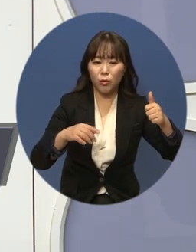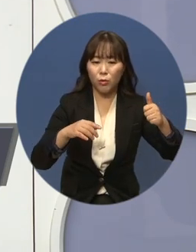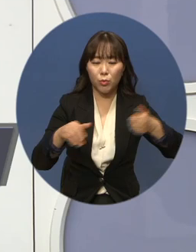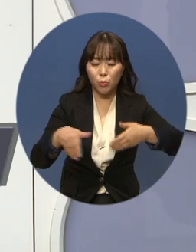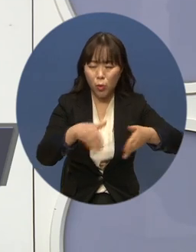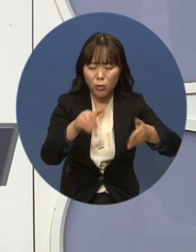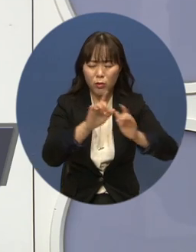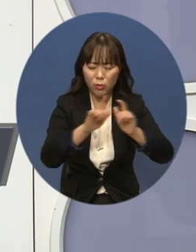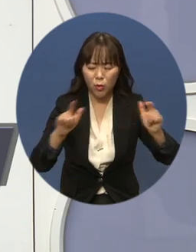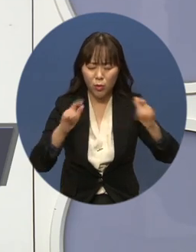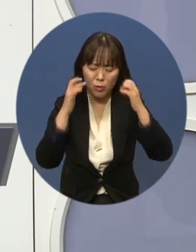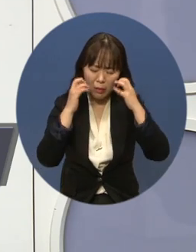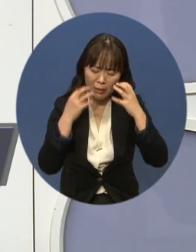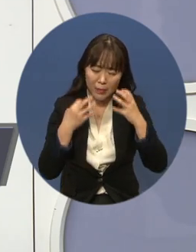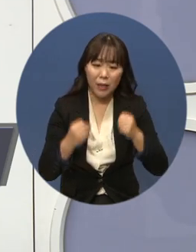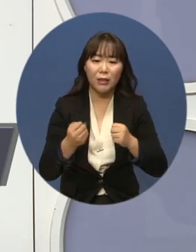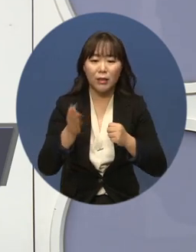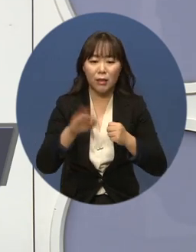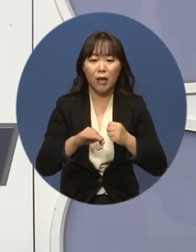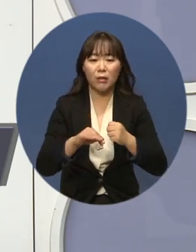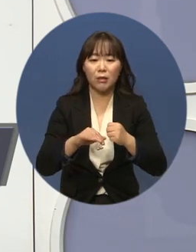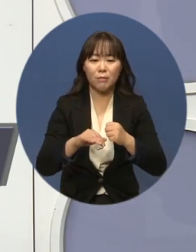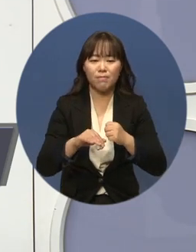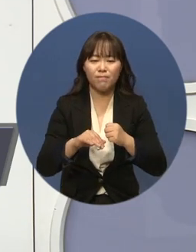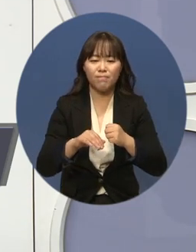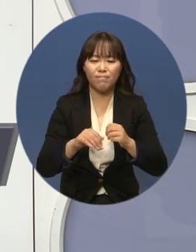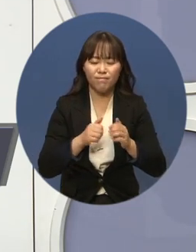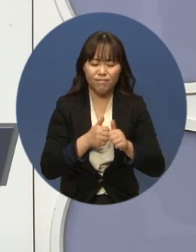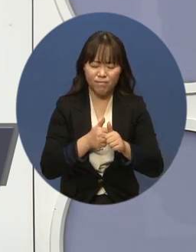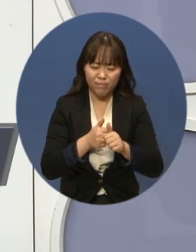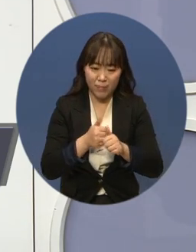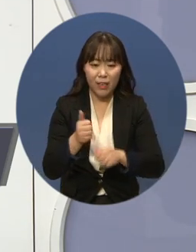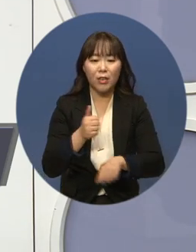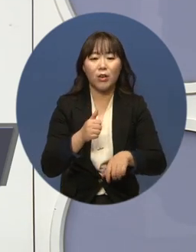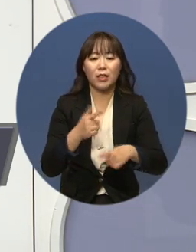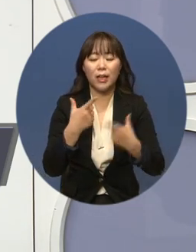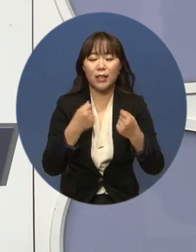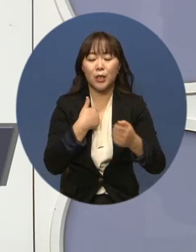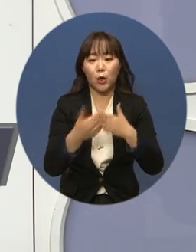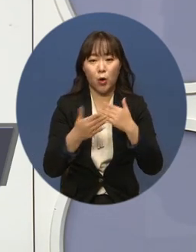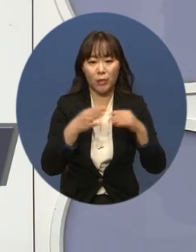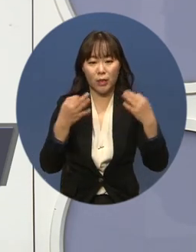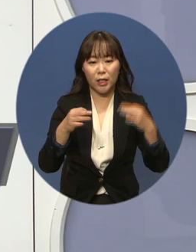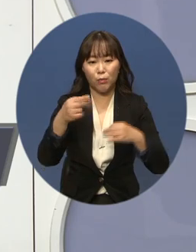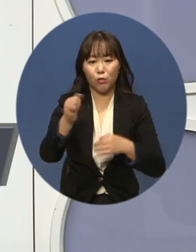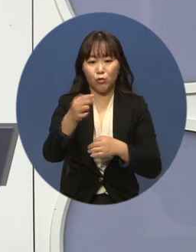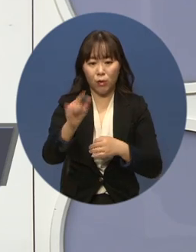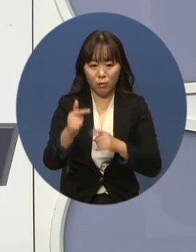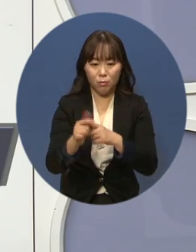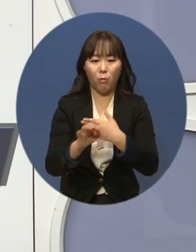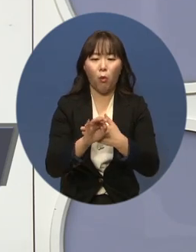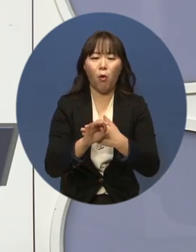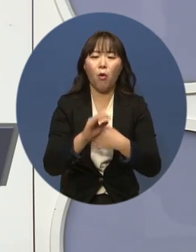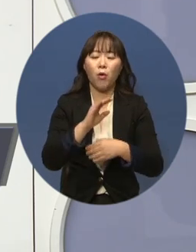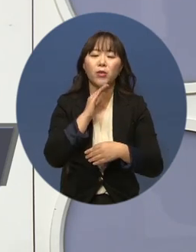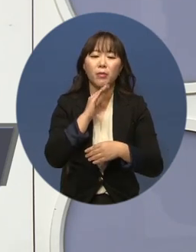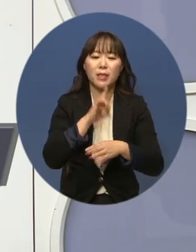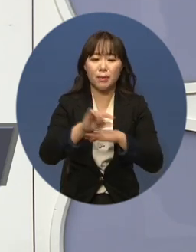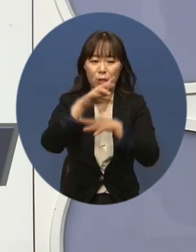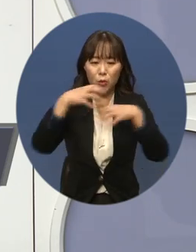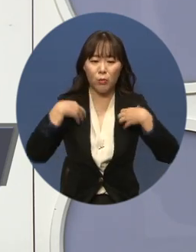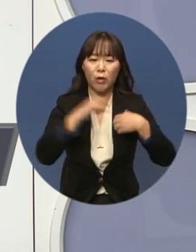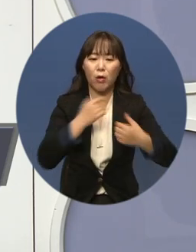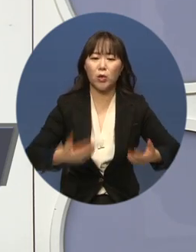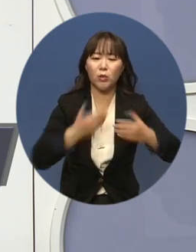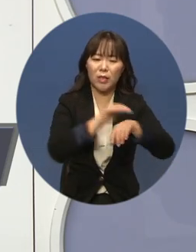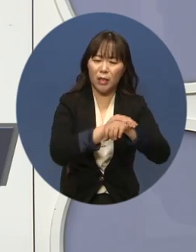서러움 많고 당했을 텐데 역지사지로 그런 경험이 있는 김동완 행정자치부 장관을 하면 정말 지방정부를